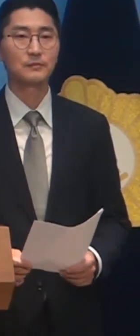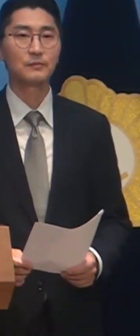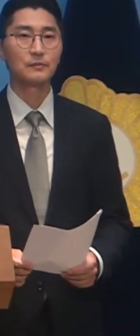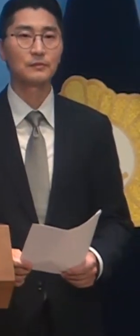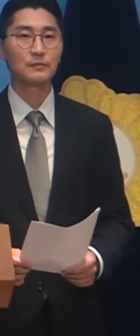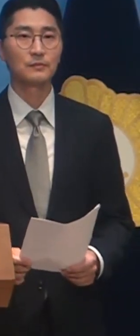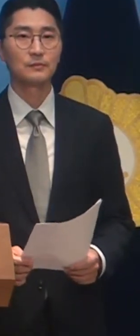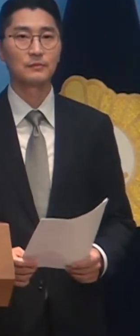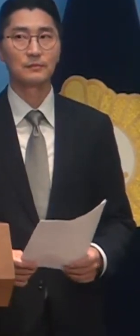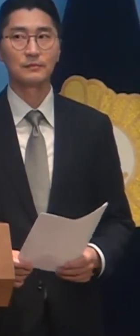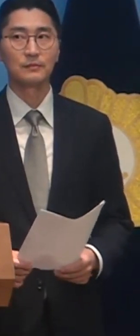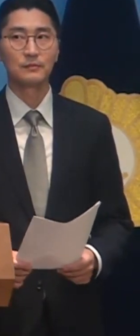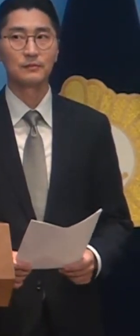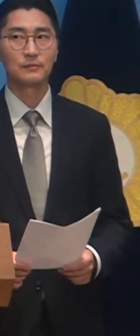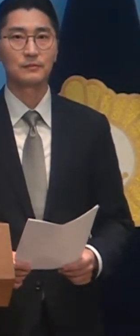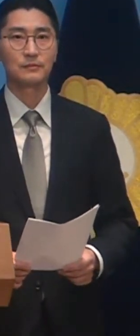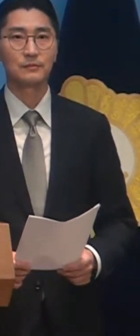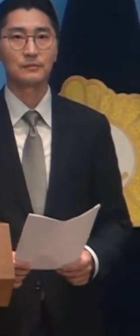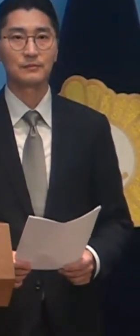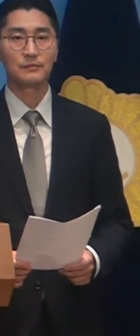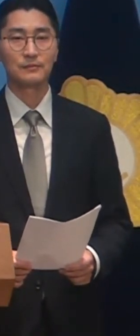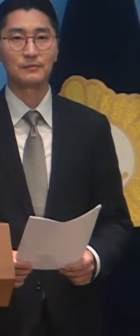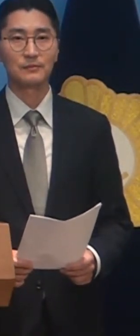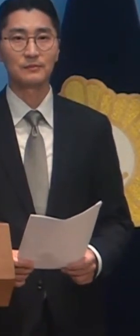네, 됐습니까?